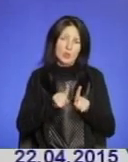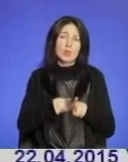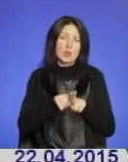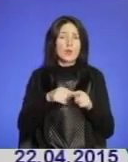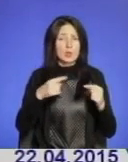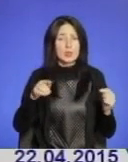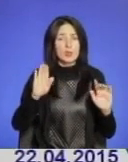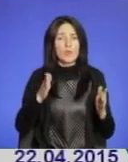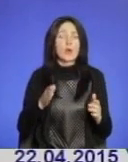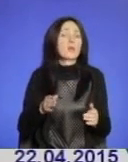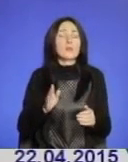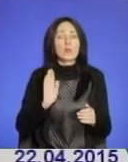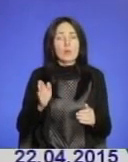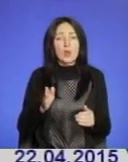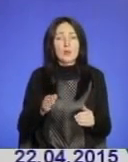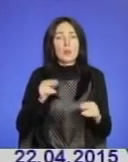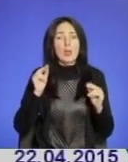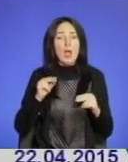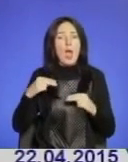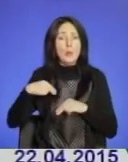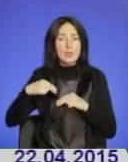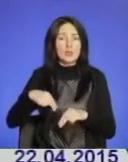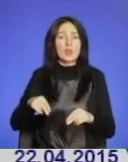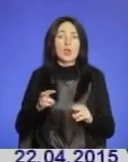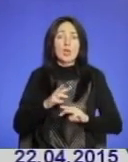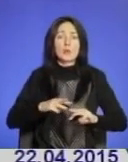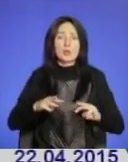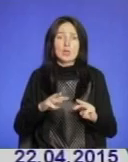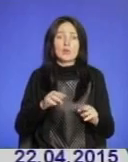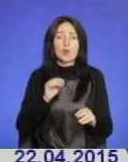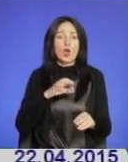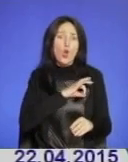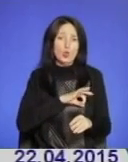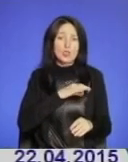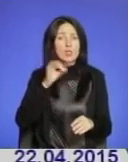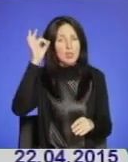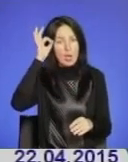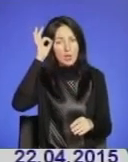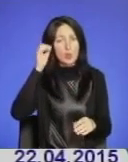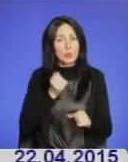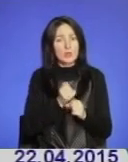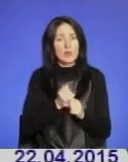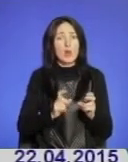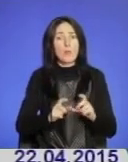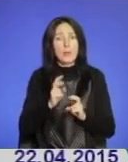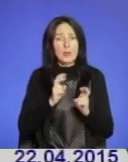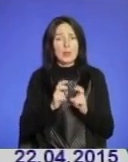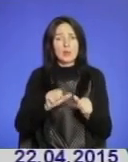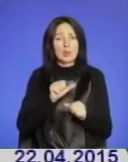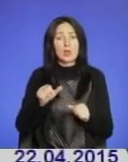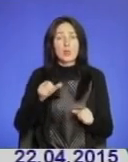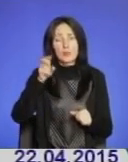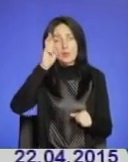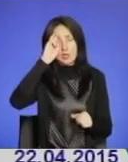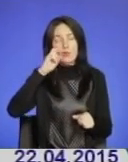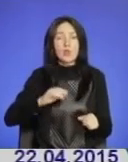Працівники Тернопільського міського управління юстиції нагадують керівникам підприємств, окрім державних та комунальних, що до 25 травня необхідно внести дані